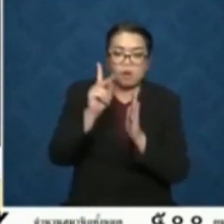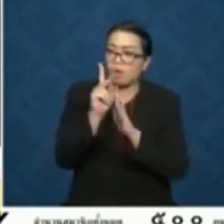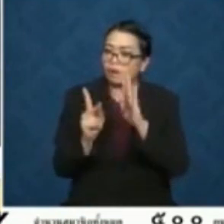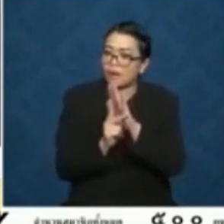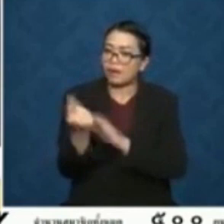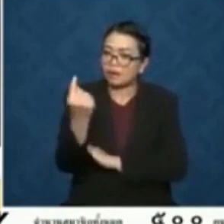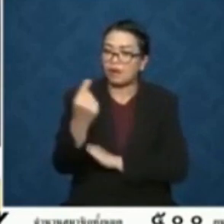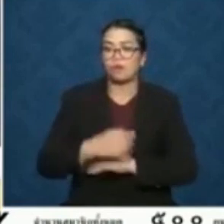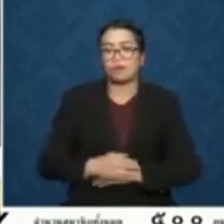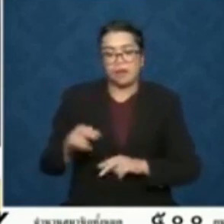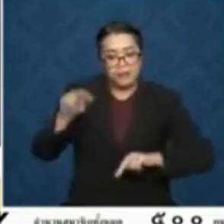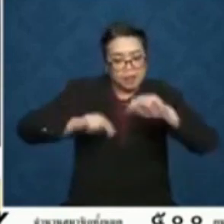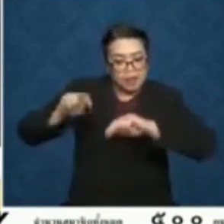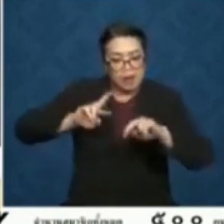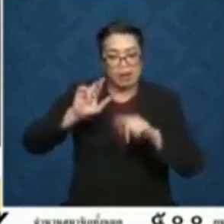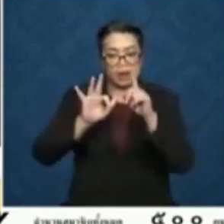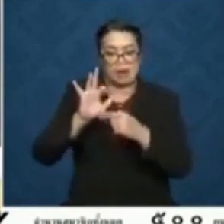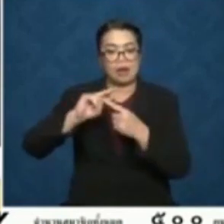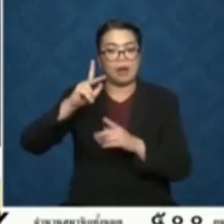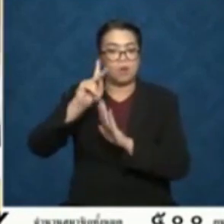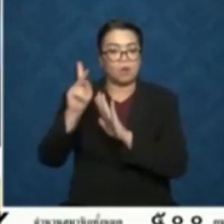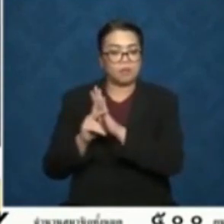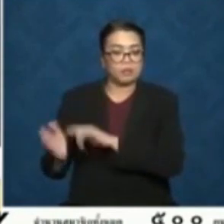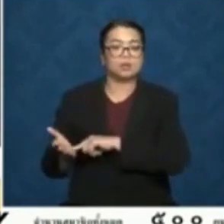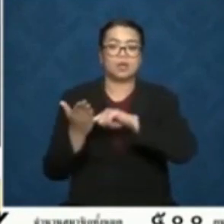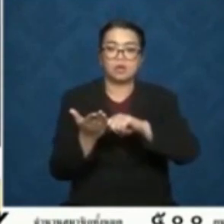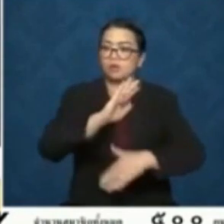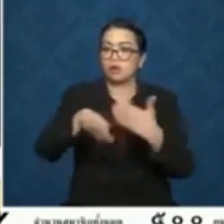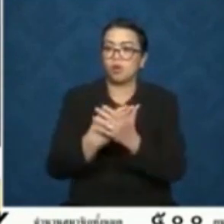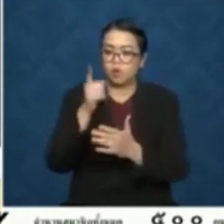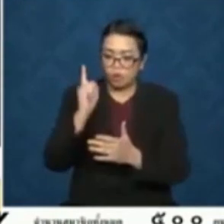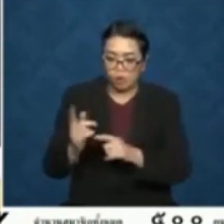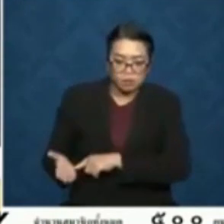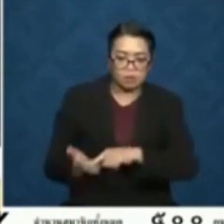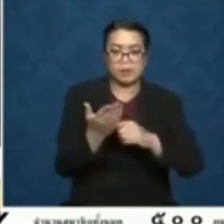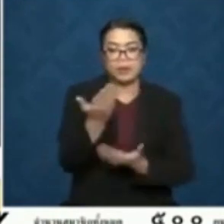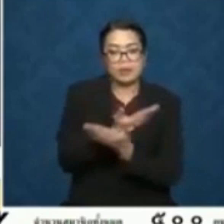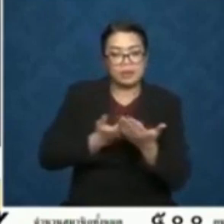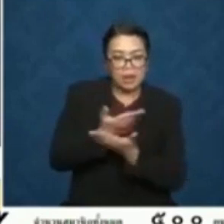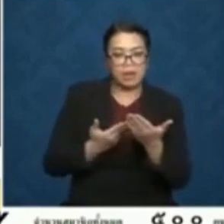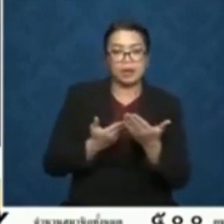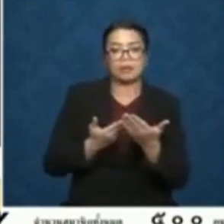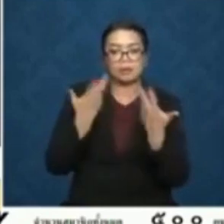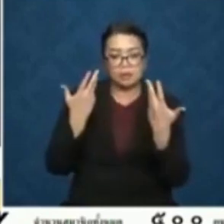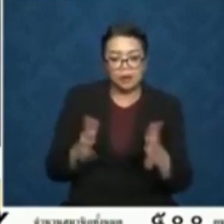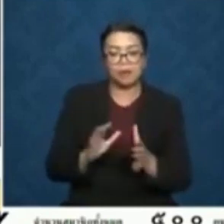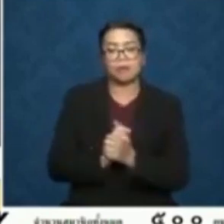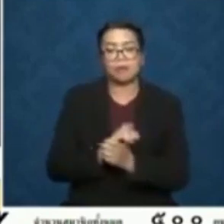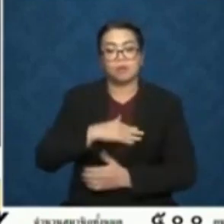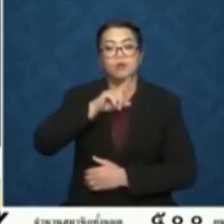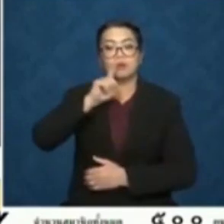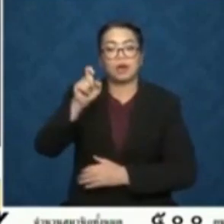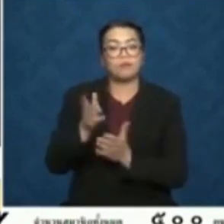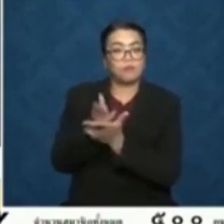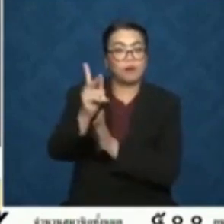พุธจะเป็นการพิจารณากฎหมายอย่างเดียวดังนั้นเนี่ยทุกร่างกฎหมายที่ส.ส.เสนอที่อยู่ในระเบียบวาระเนี่ย